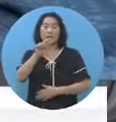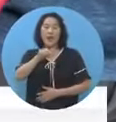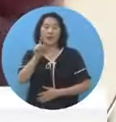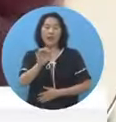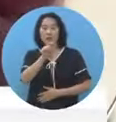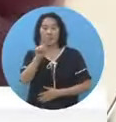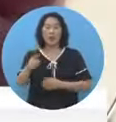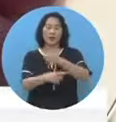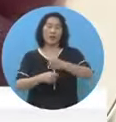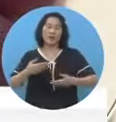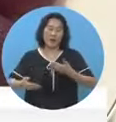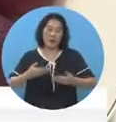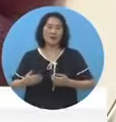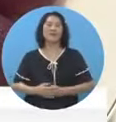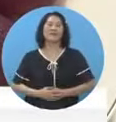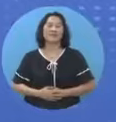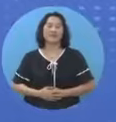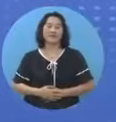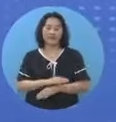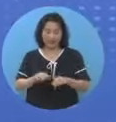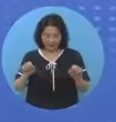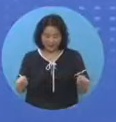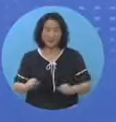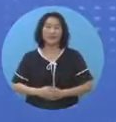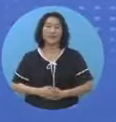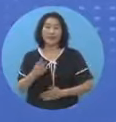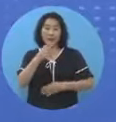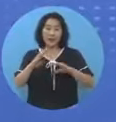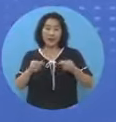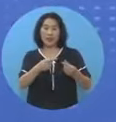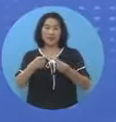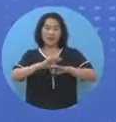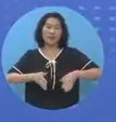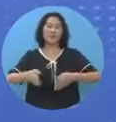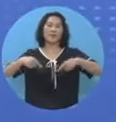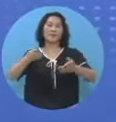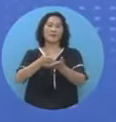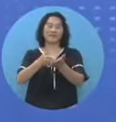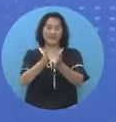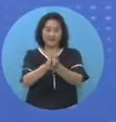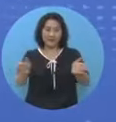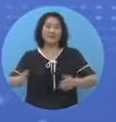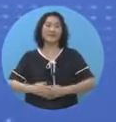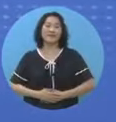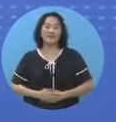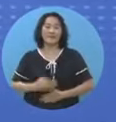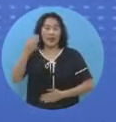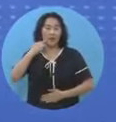패션프루트, 백향과 수확이 한창입니다. 여러분 안녕하십니까? 생명의 땅 으뜸전남